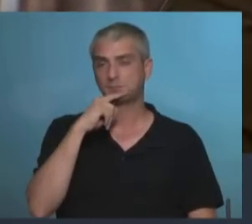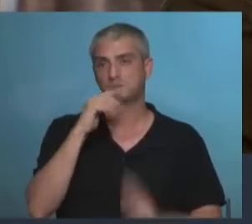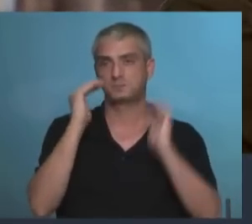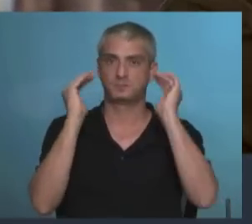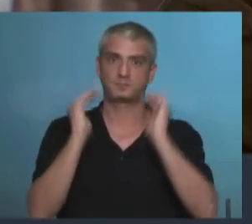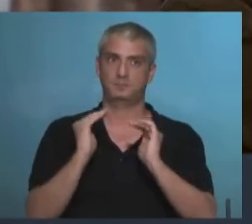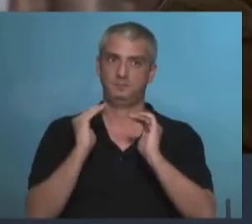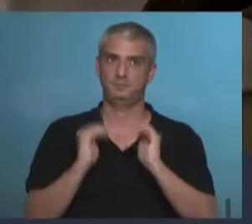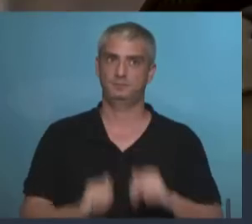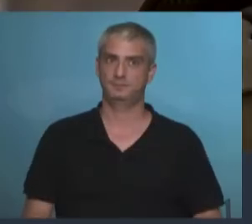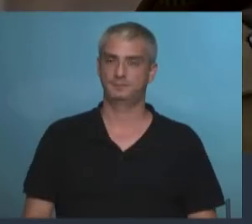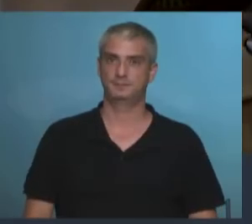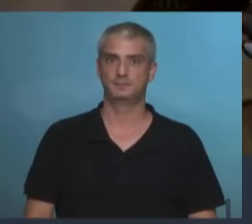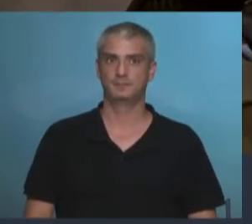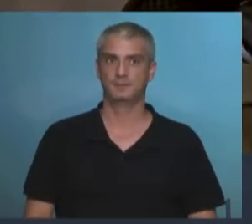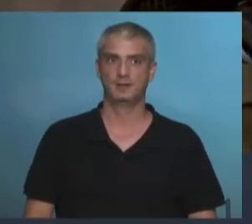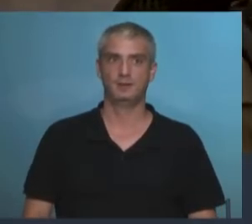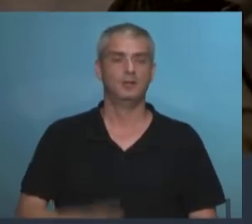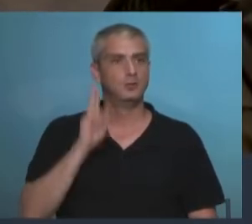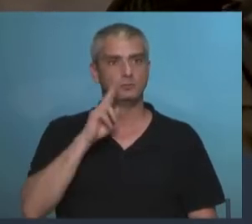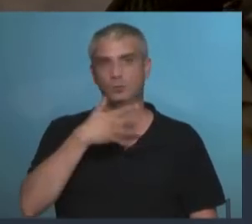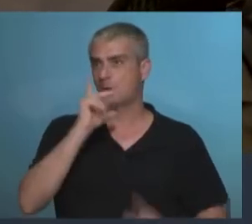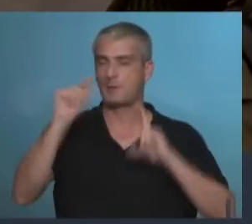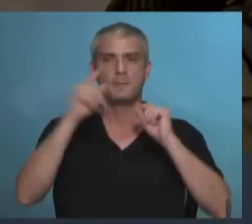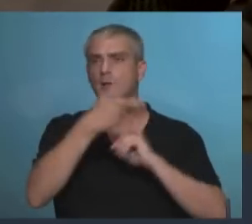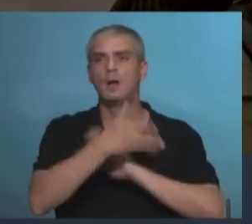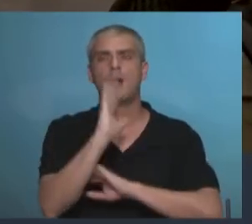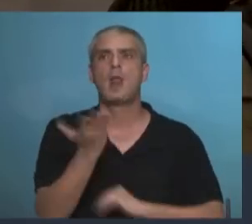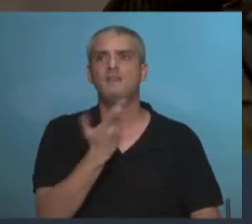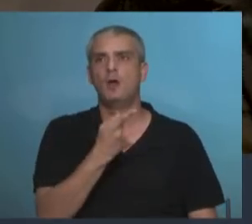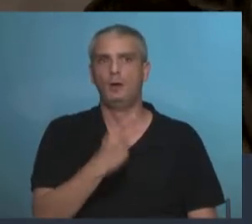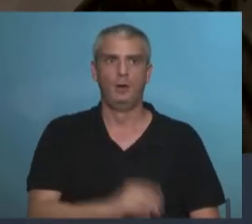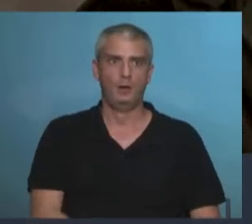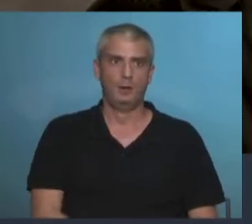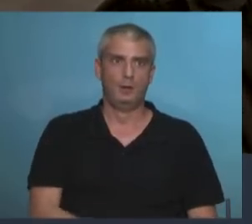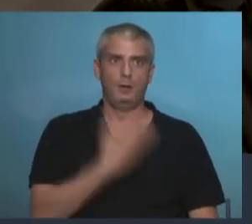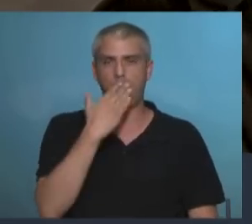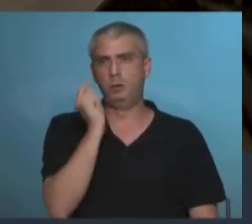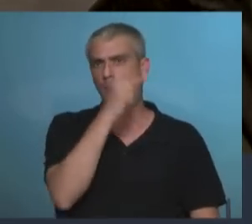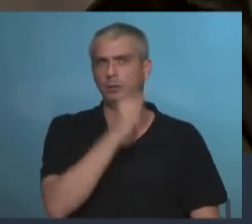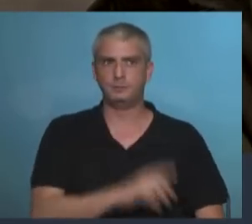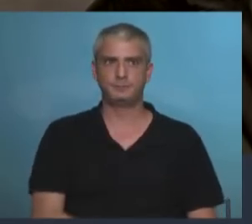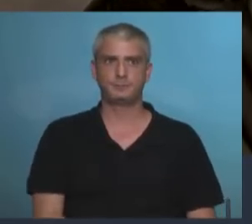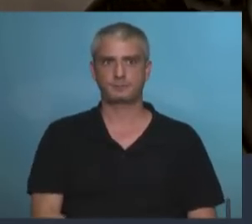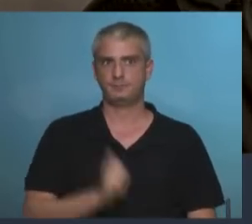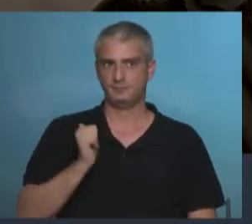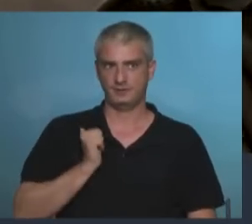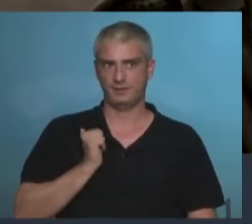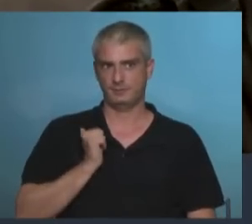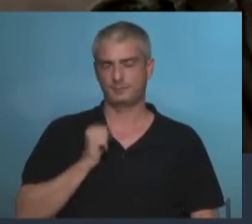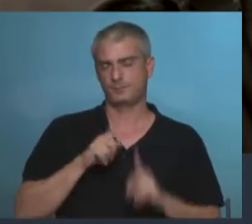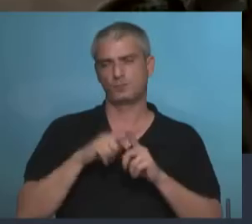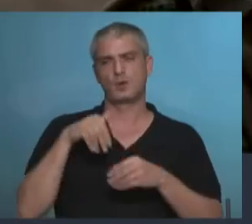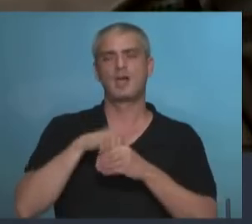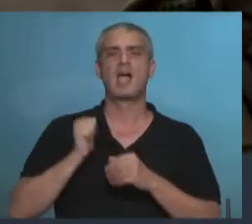פחות. אז יום שישי כולם יוצאים הביתה, אתה לאן הולך? ירושלים. הצבא, מסגרת חייל בודד,